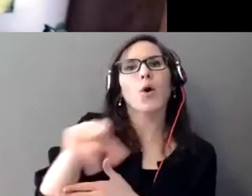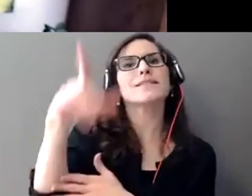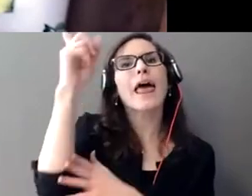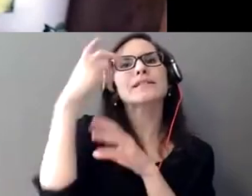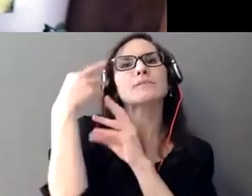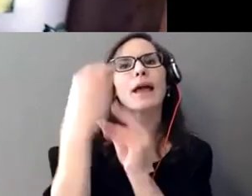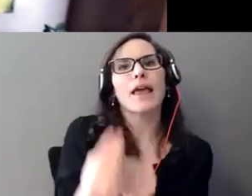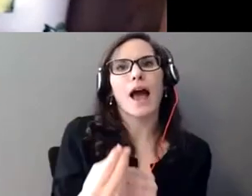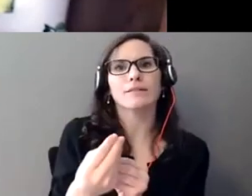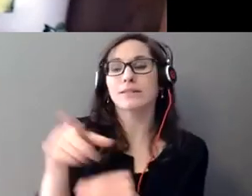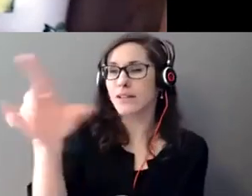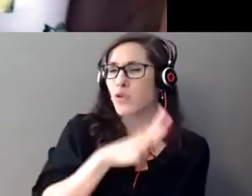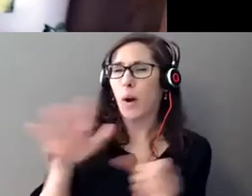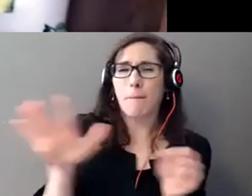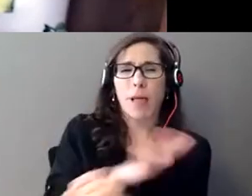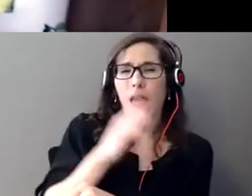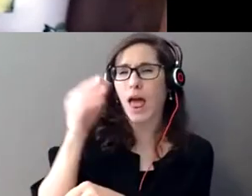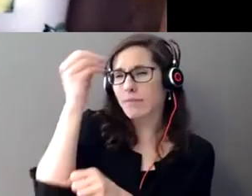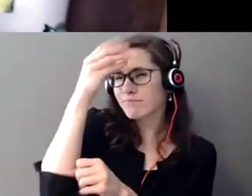vraiment inestimables mais qui